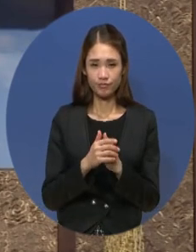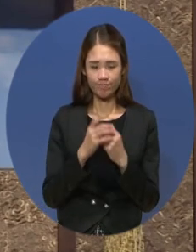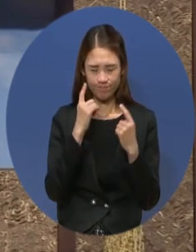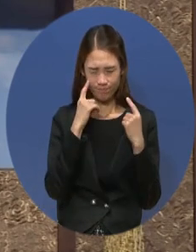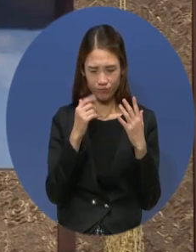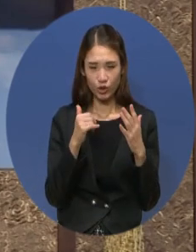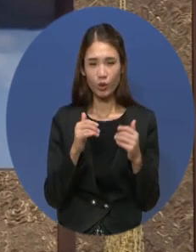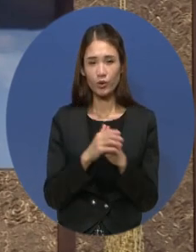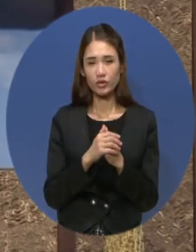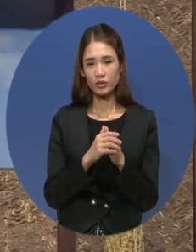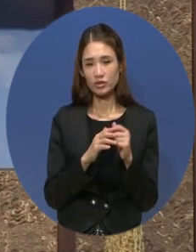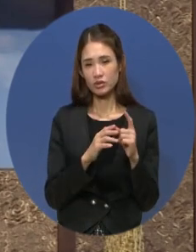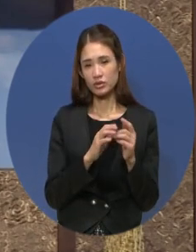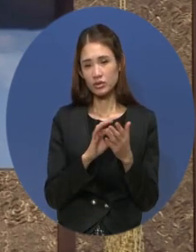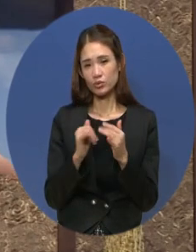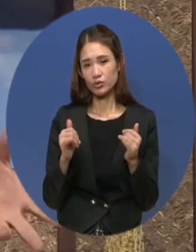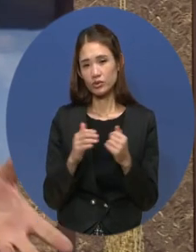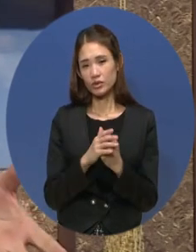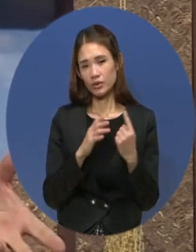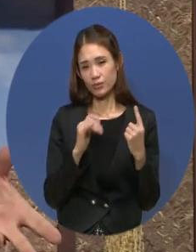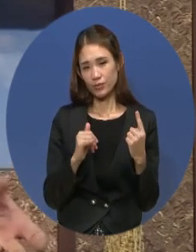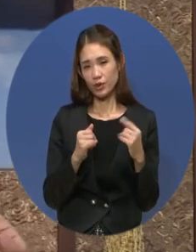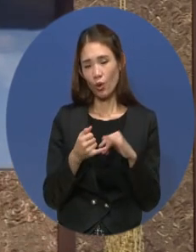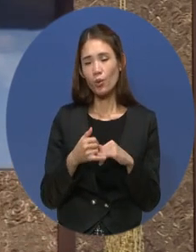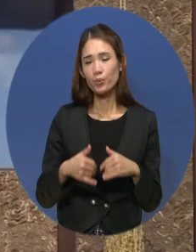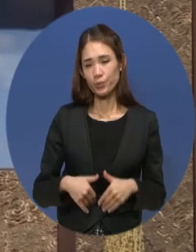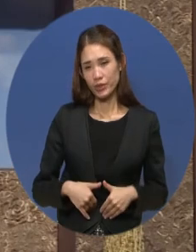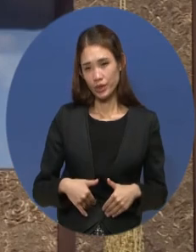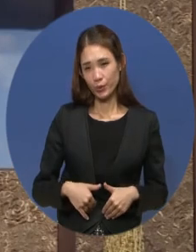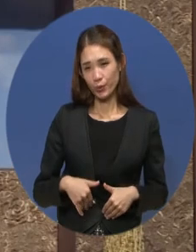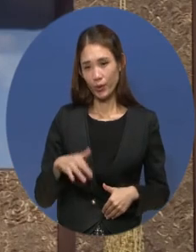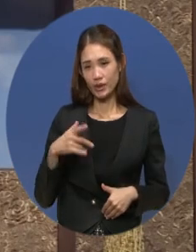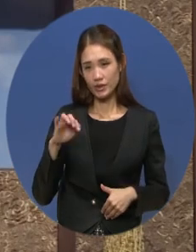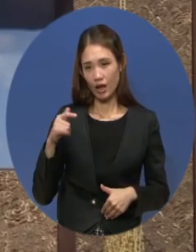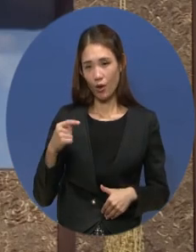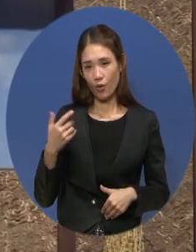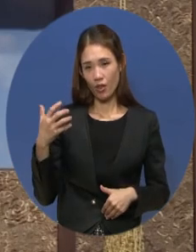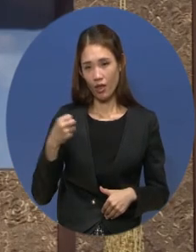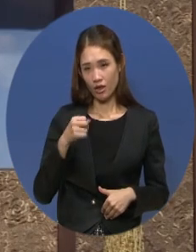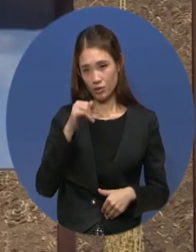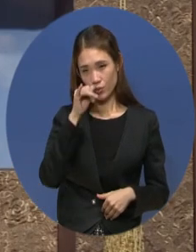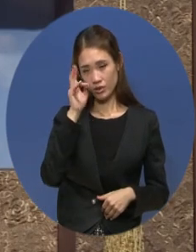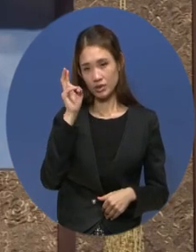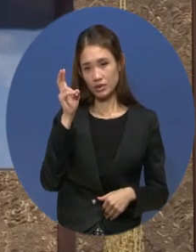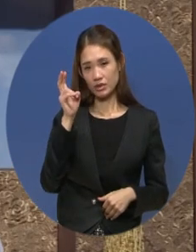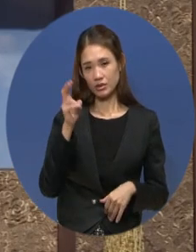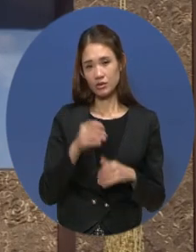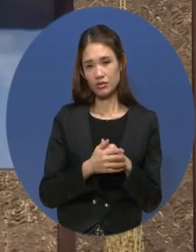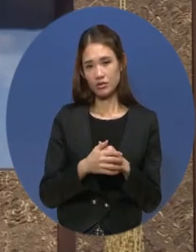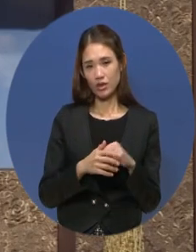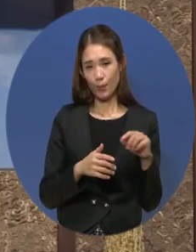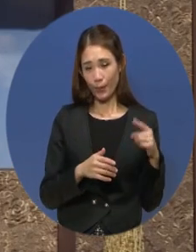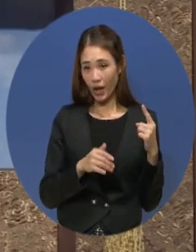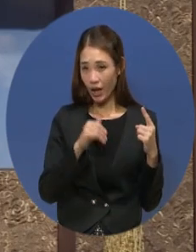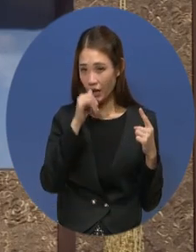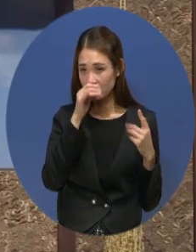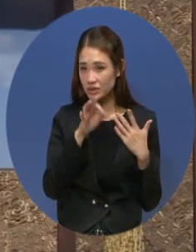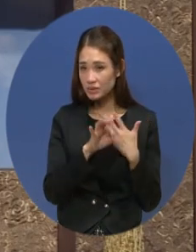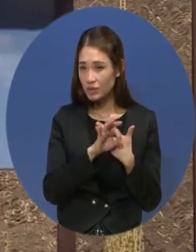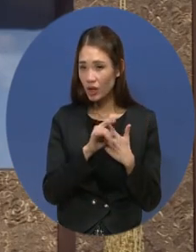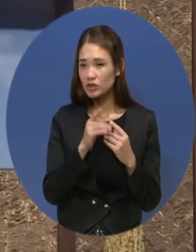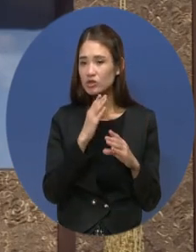필요 우리 이용이 한명은 태 필요한 자원이 있을 거라는 생각이 들어요 그럼 이제 그런 자원들이 뭐 100기가 있다면 그 중에